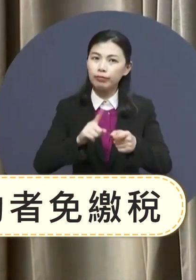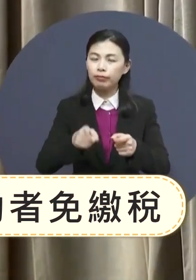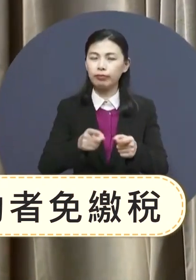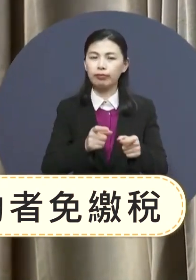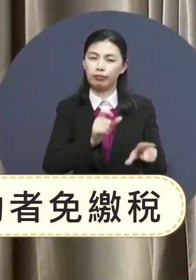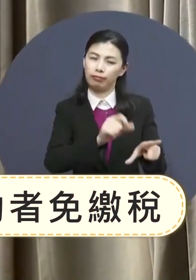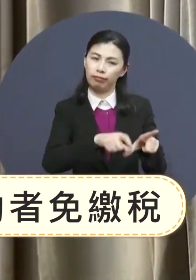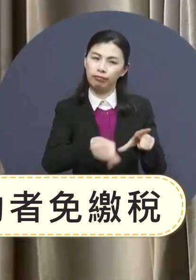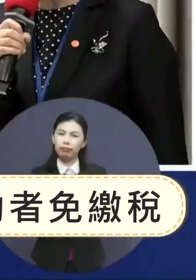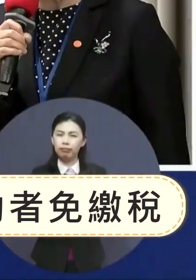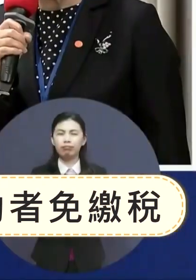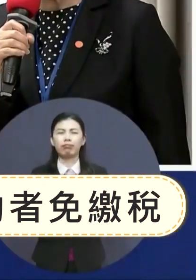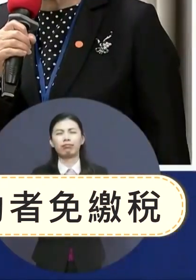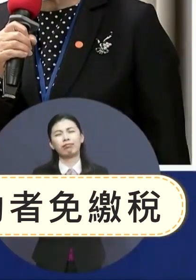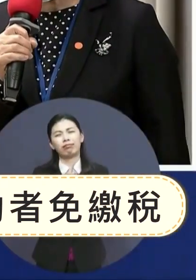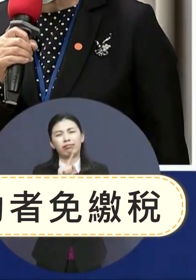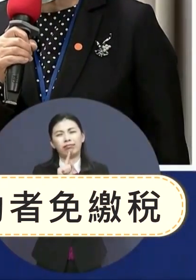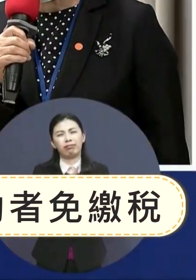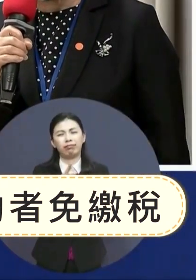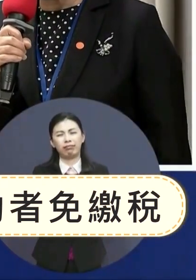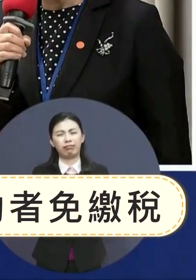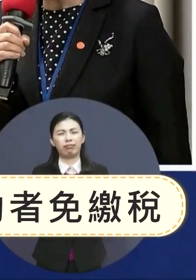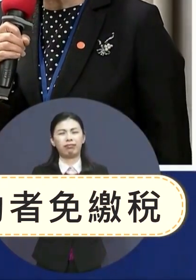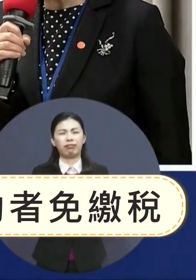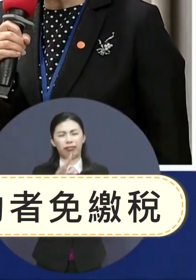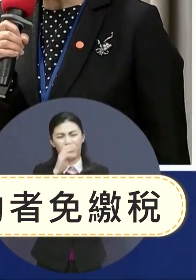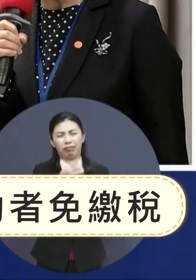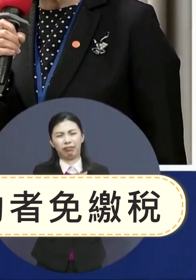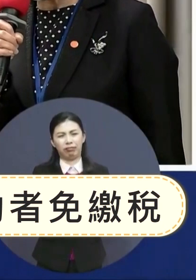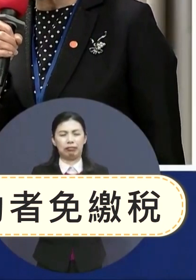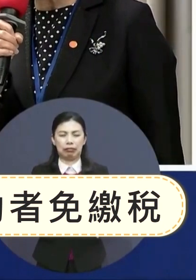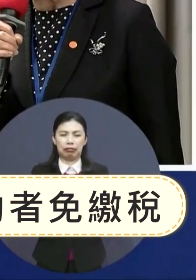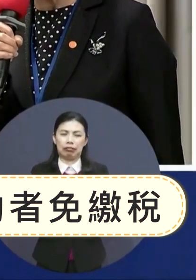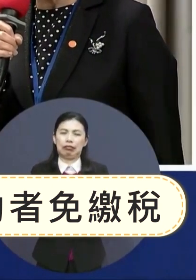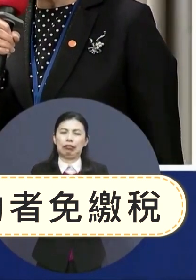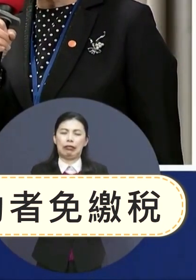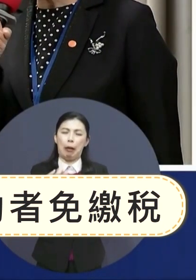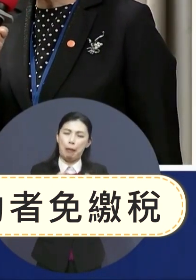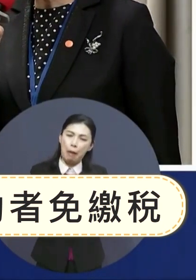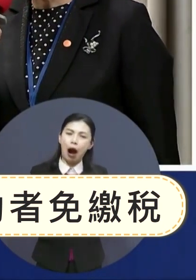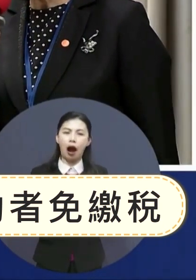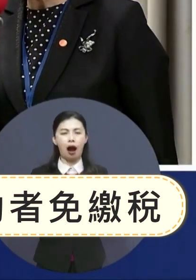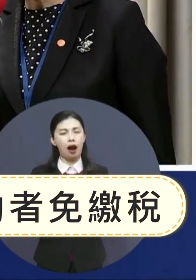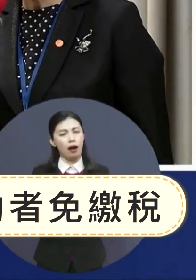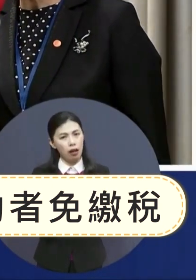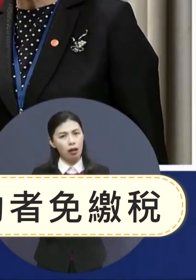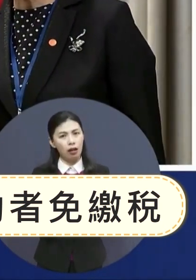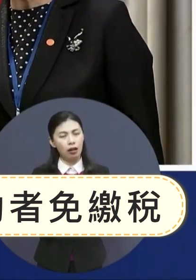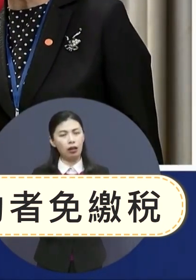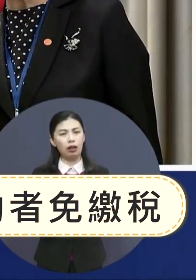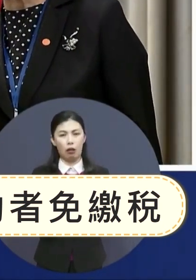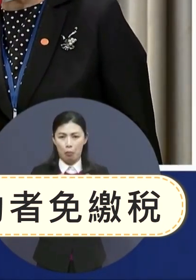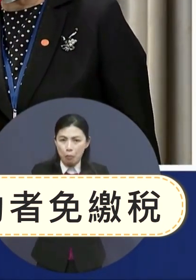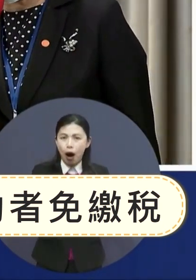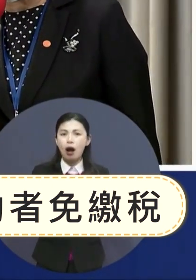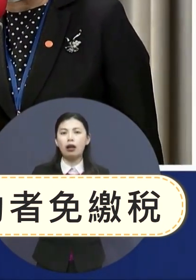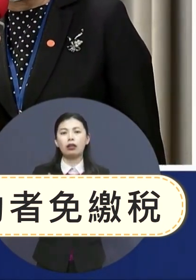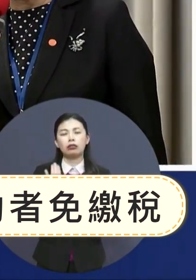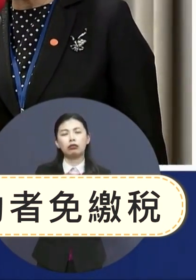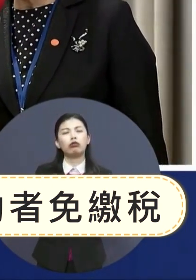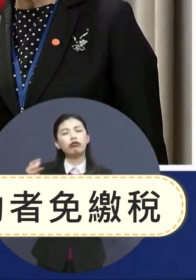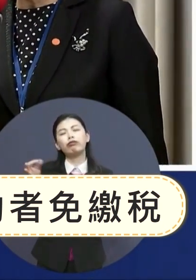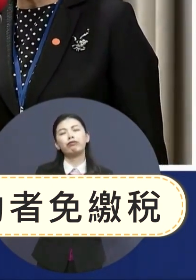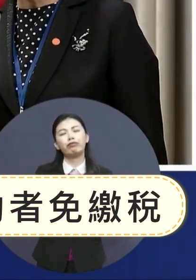碰到今年的疫情，可能营业收入减少，也许会产生亏损，那产生亏损的企业当然今年度是不用缴税